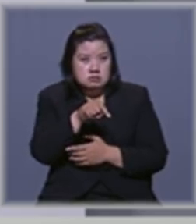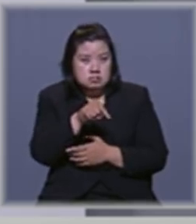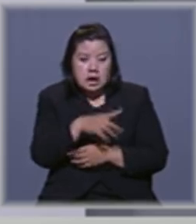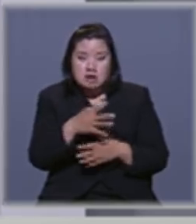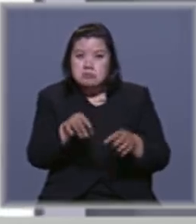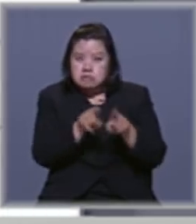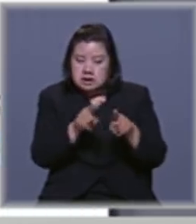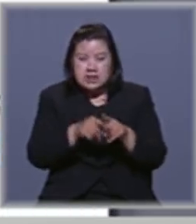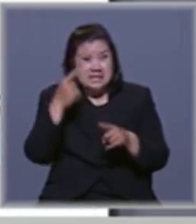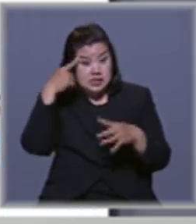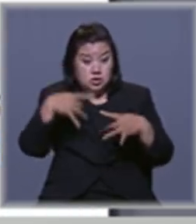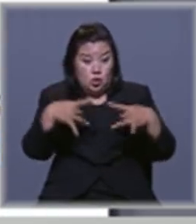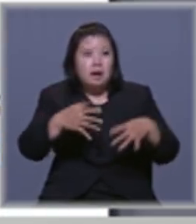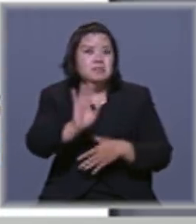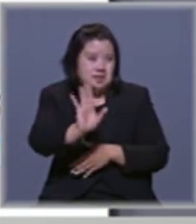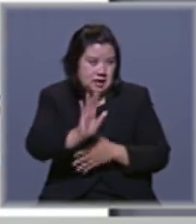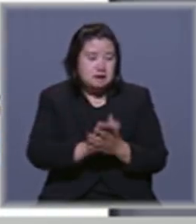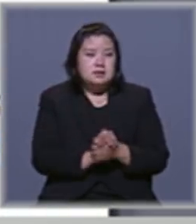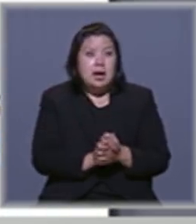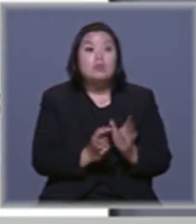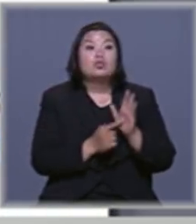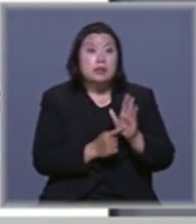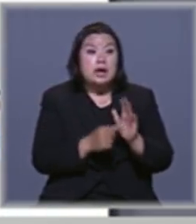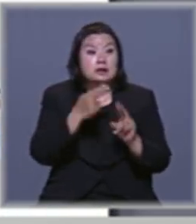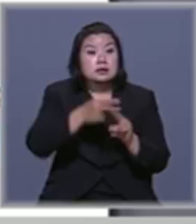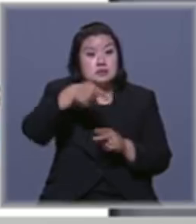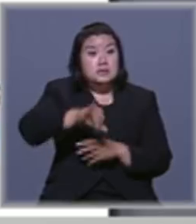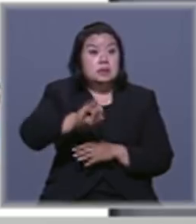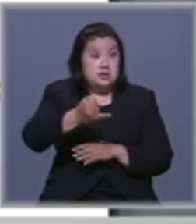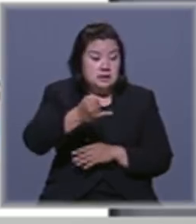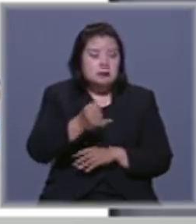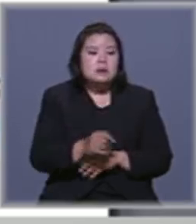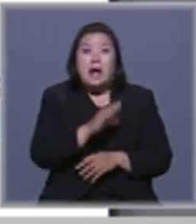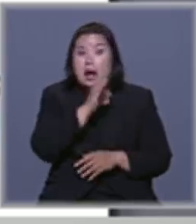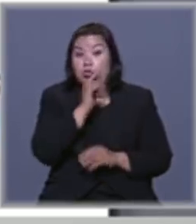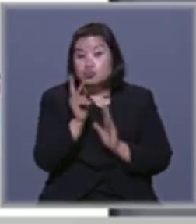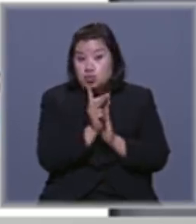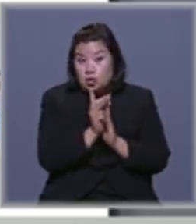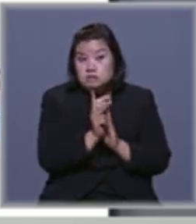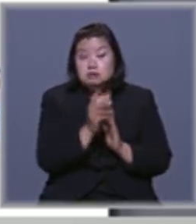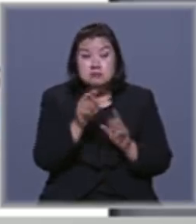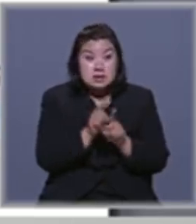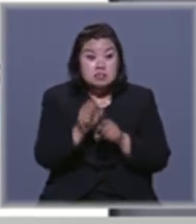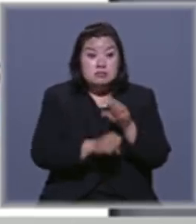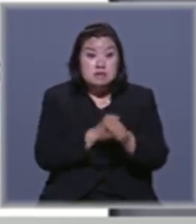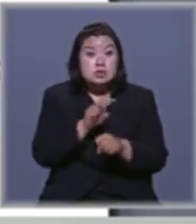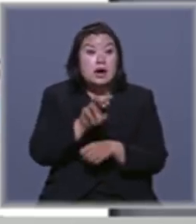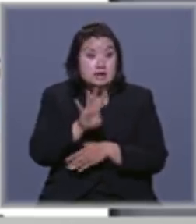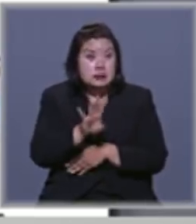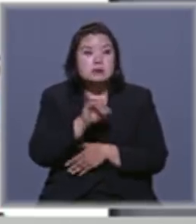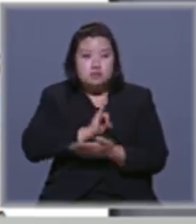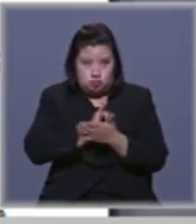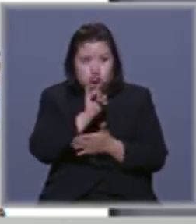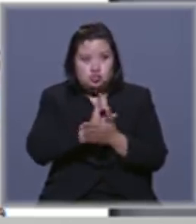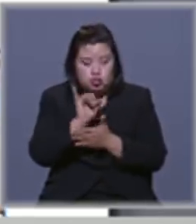แย้งกันคืออาจารย์พิชิตบอกว่าถ้าเอาตามปี54แบบนั้นน่ะมันใช่แต่ในมุมของอาจารย์พิชิตจริงๆก็คือว่าอาจารย์พิ